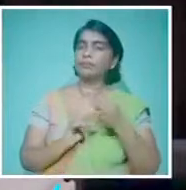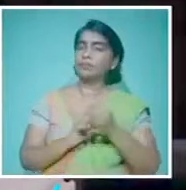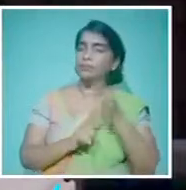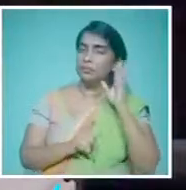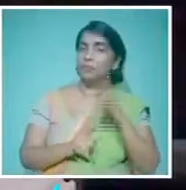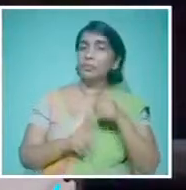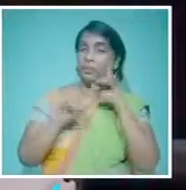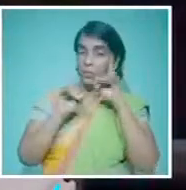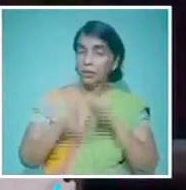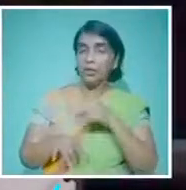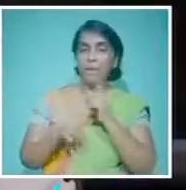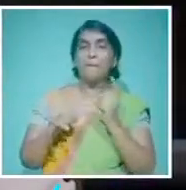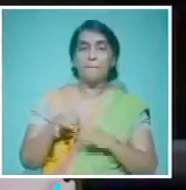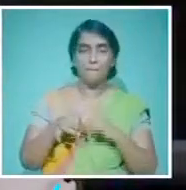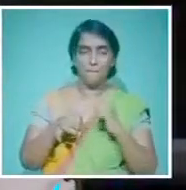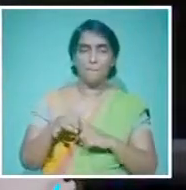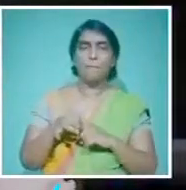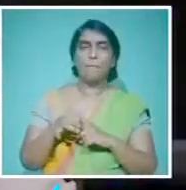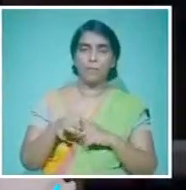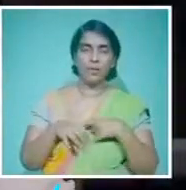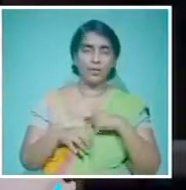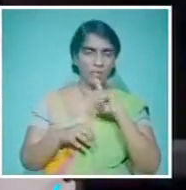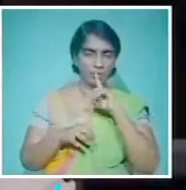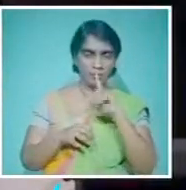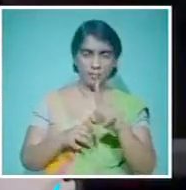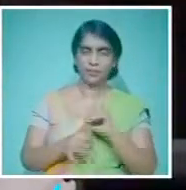janadhipathiyumani menna me prashne mama ahanawa